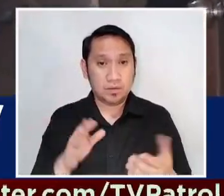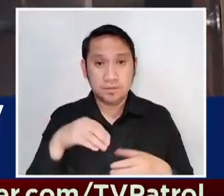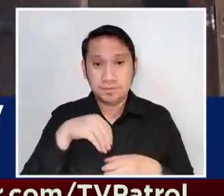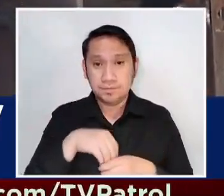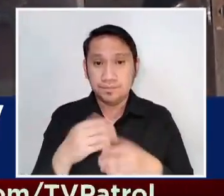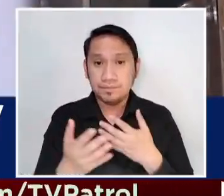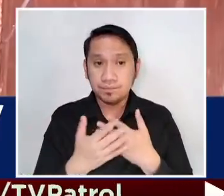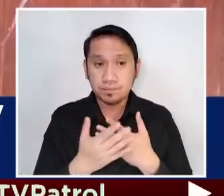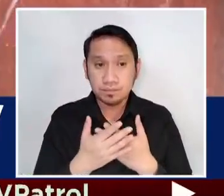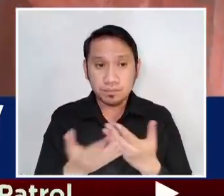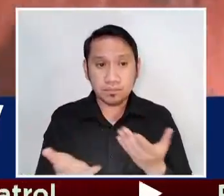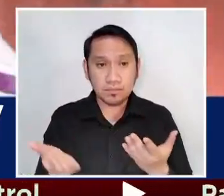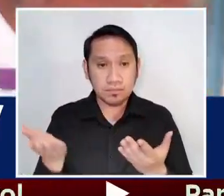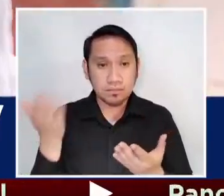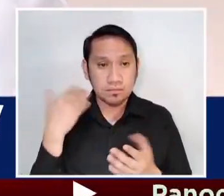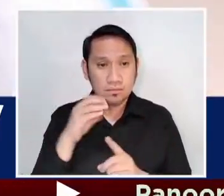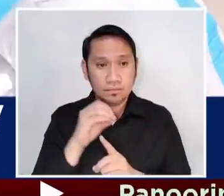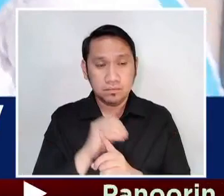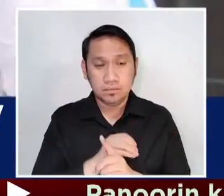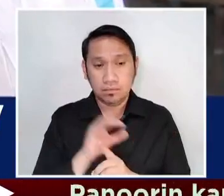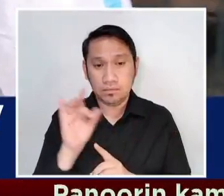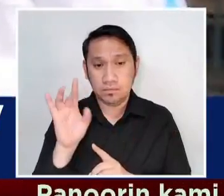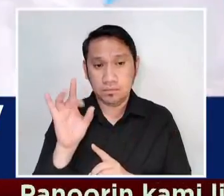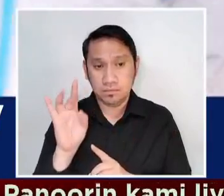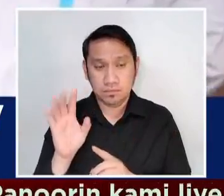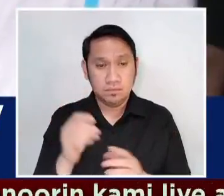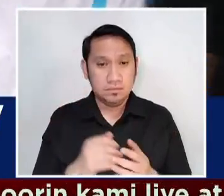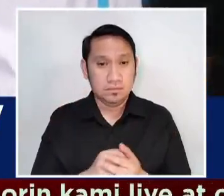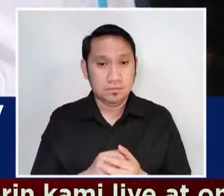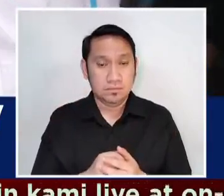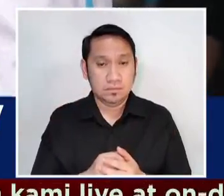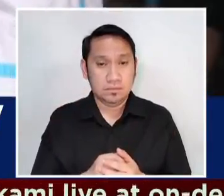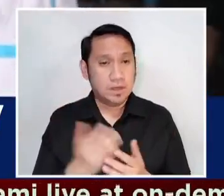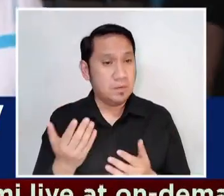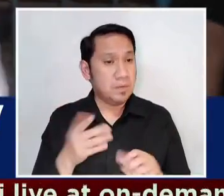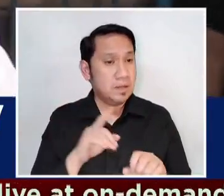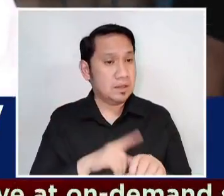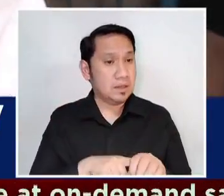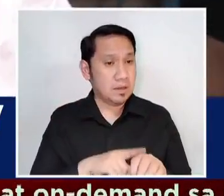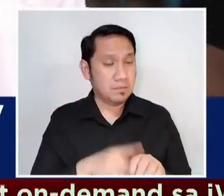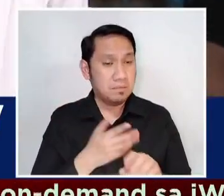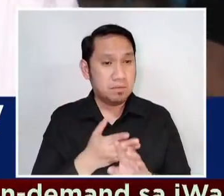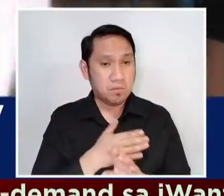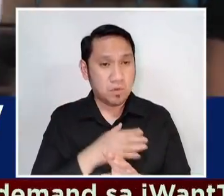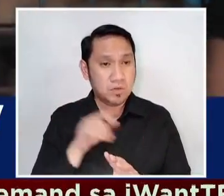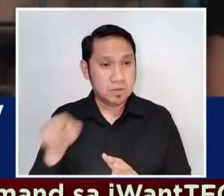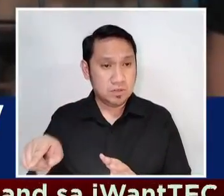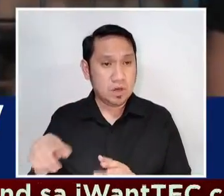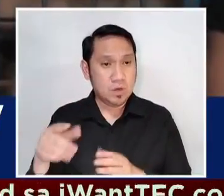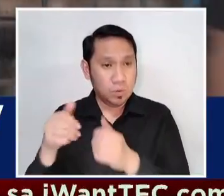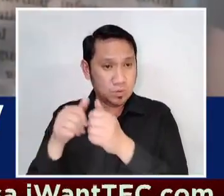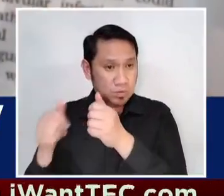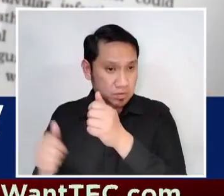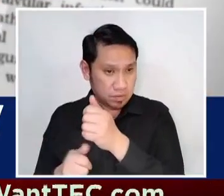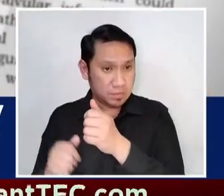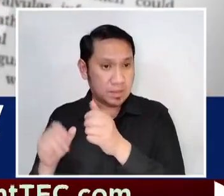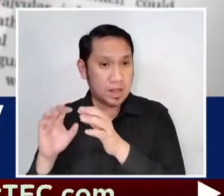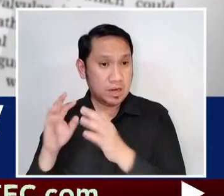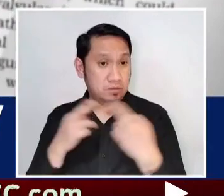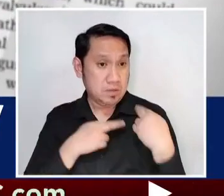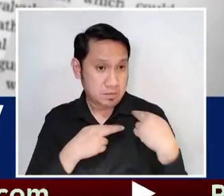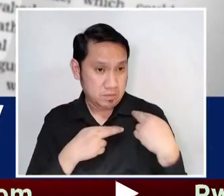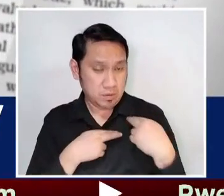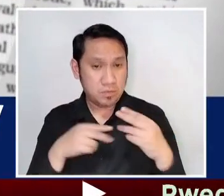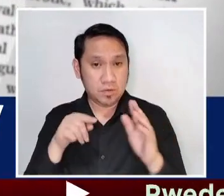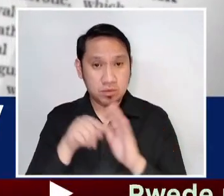noong October 18, ilang oras matapos sumuko sa Escorial at itinuro siyang middleman. Sa autopsy ng NBI,